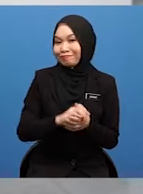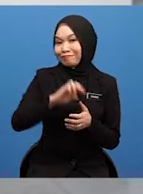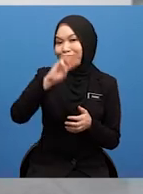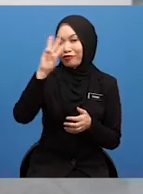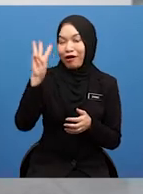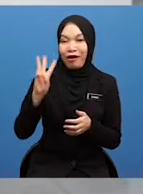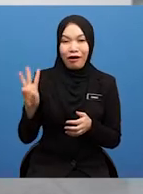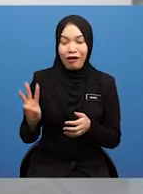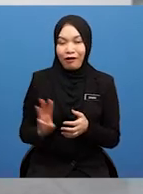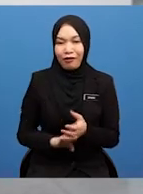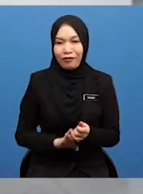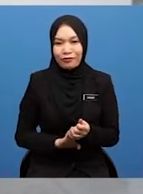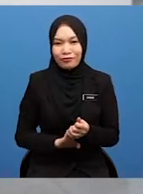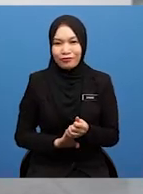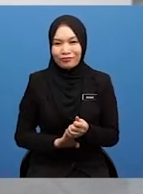Wow